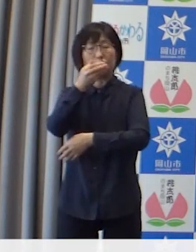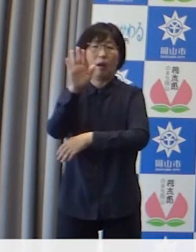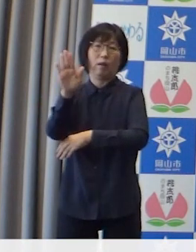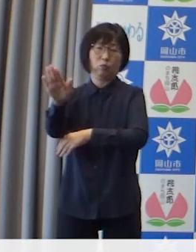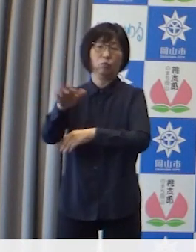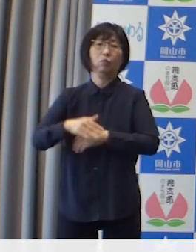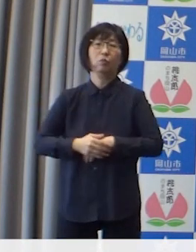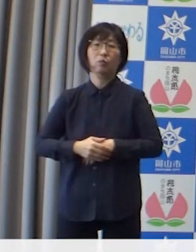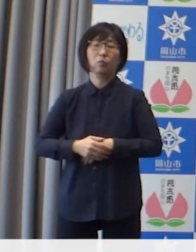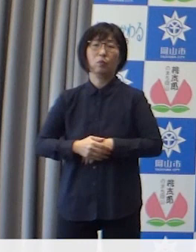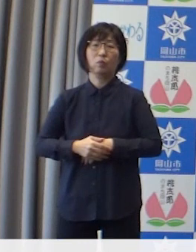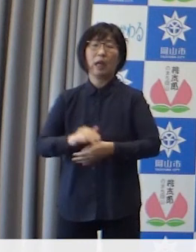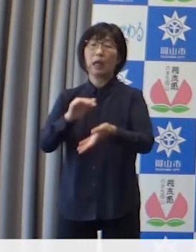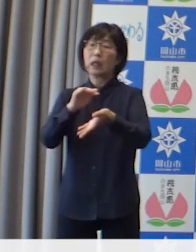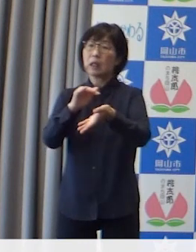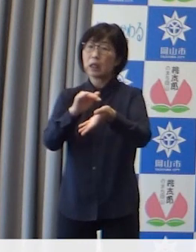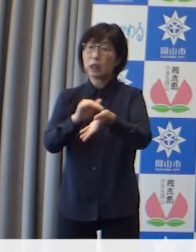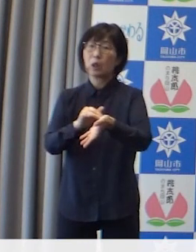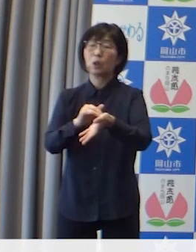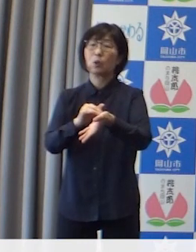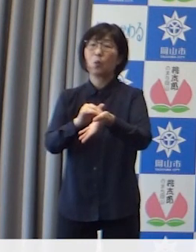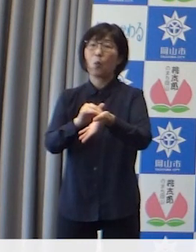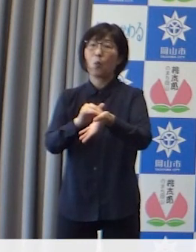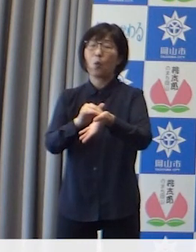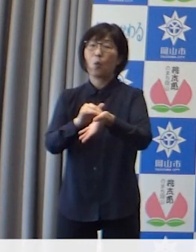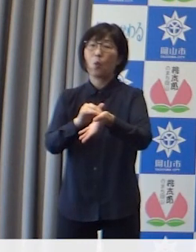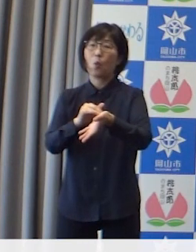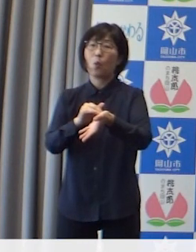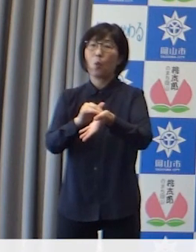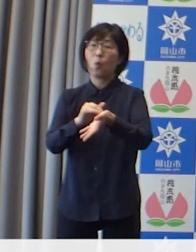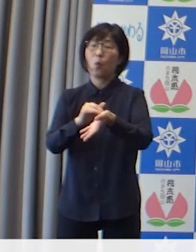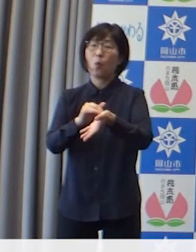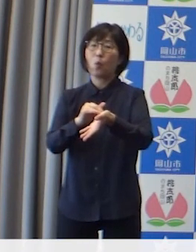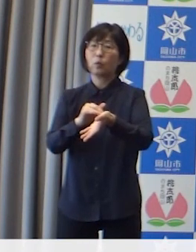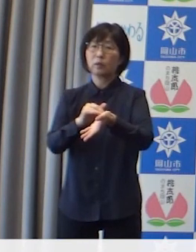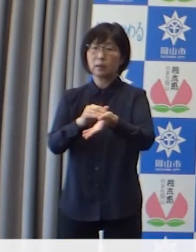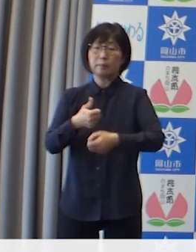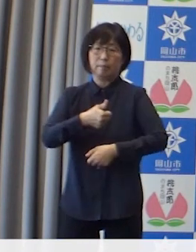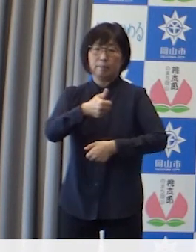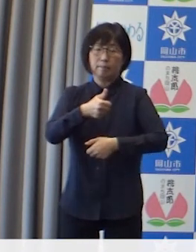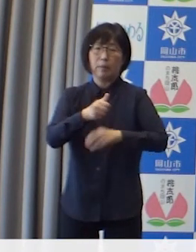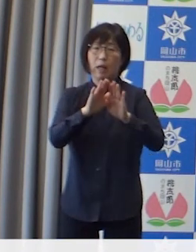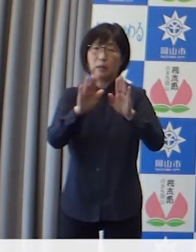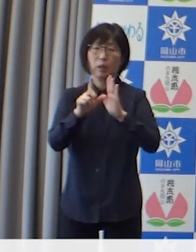少し医療に頼った時に健康寿命ではないと判断して、